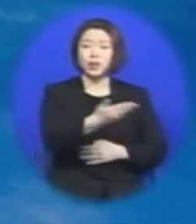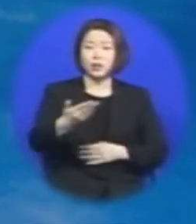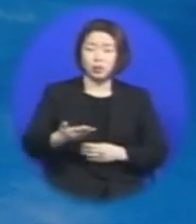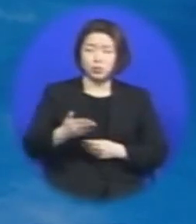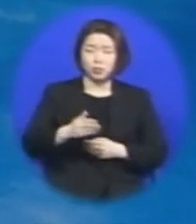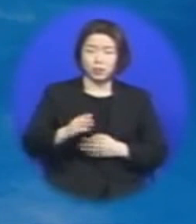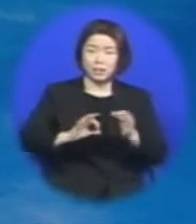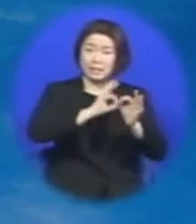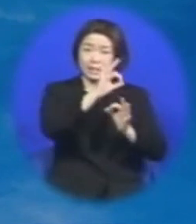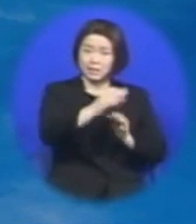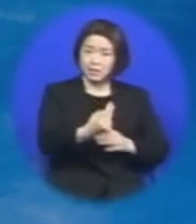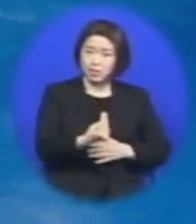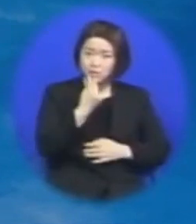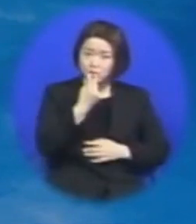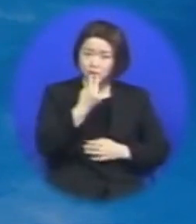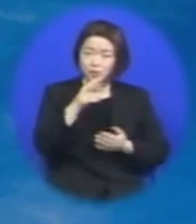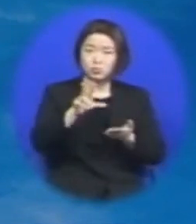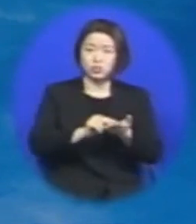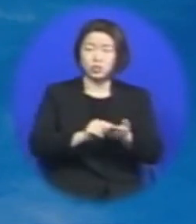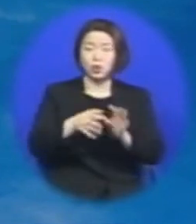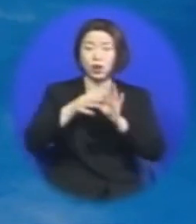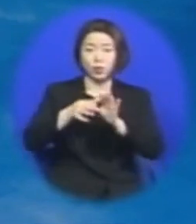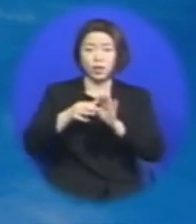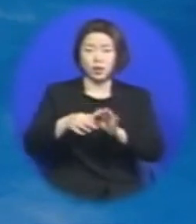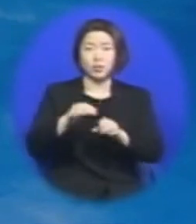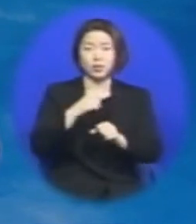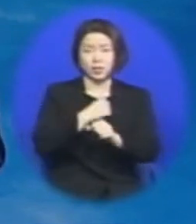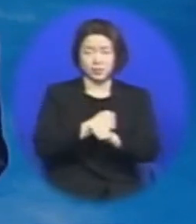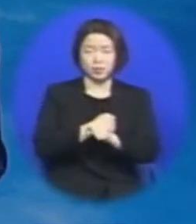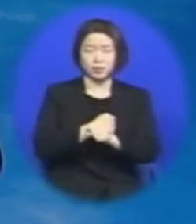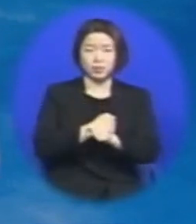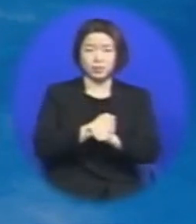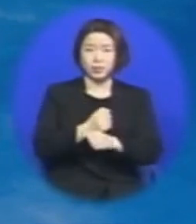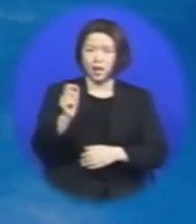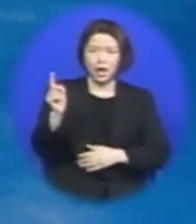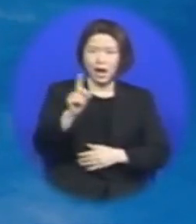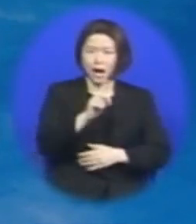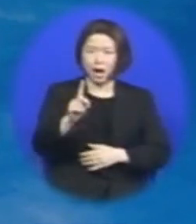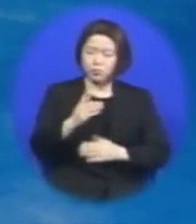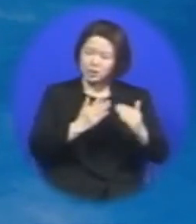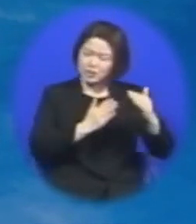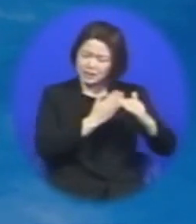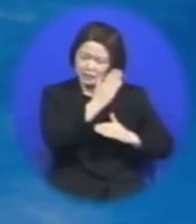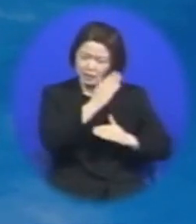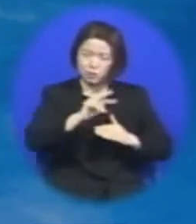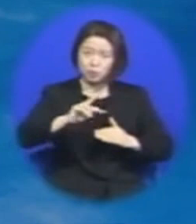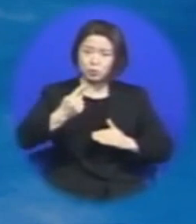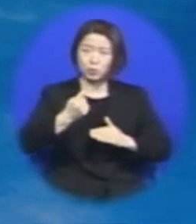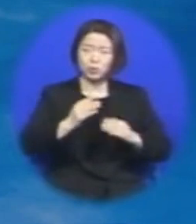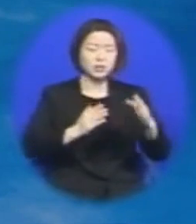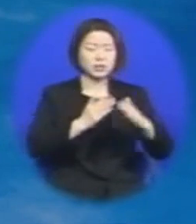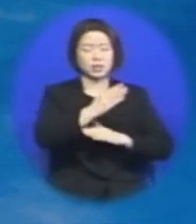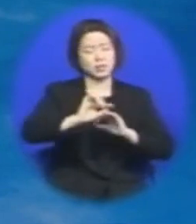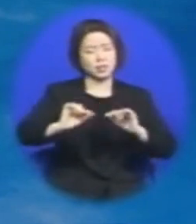영생의 문제와 관련해서는 아무리 지나쳐도 지나친게